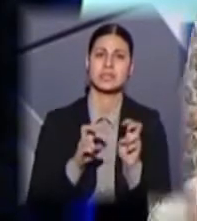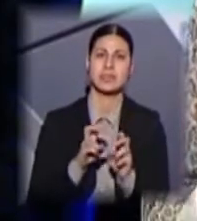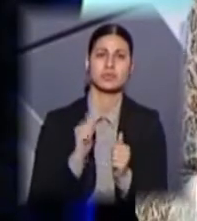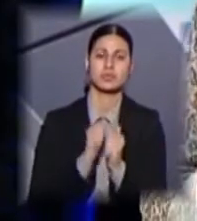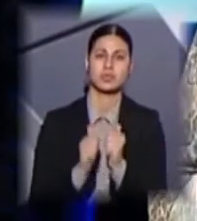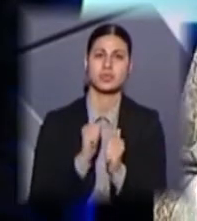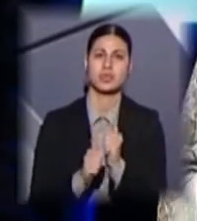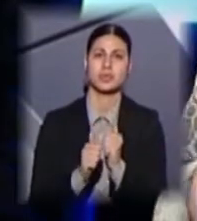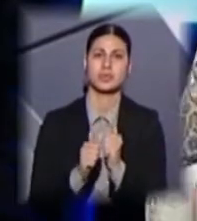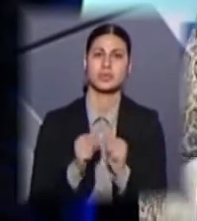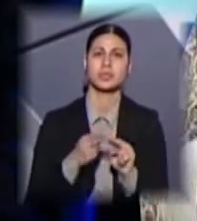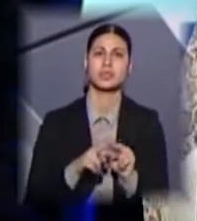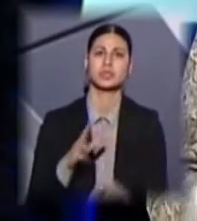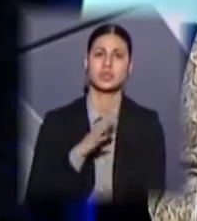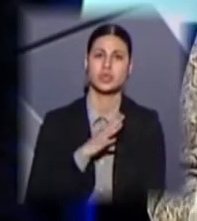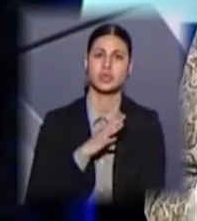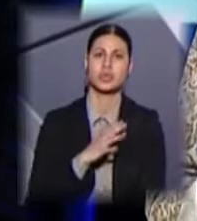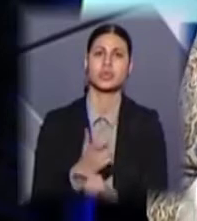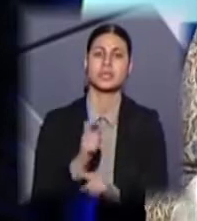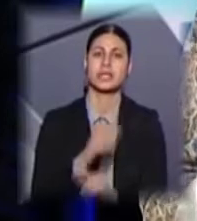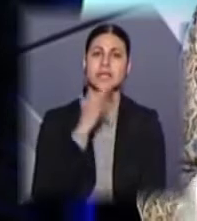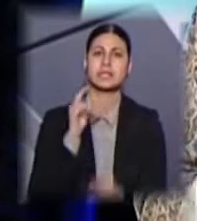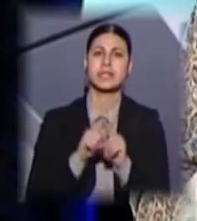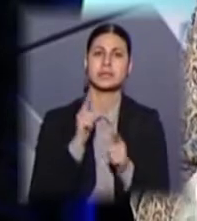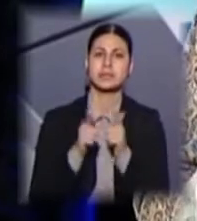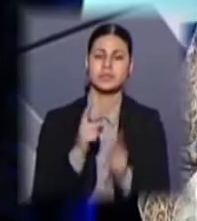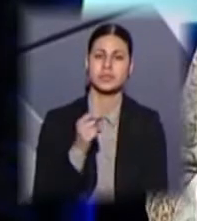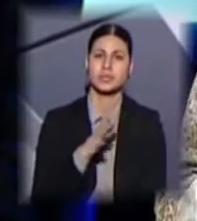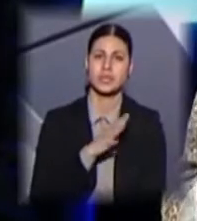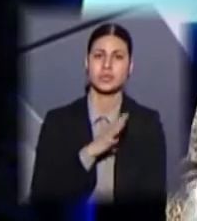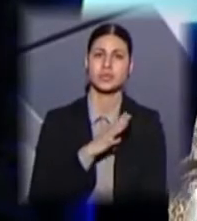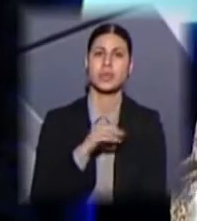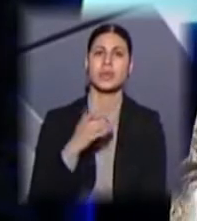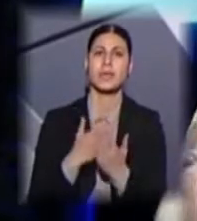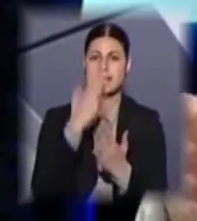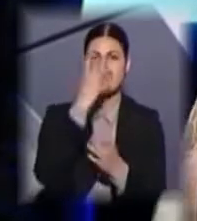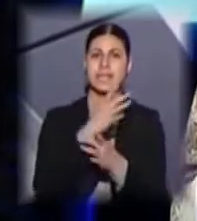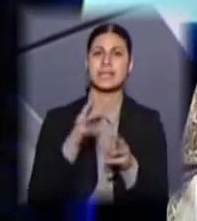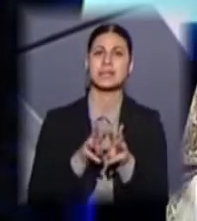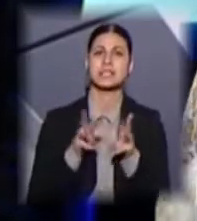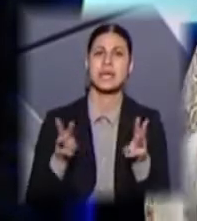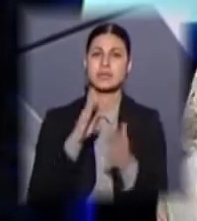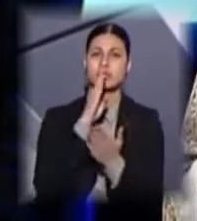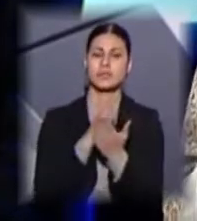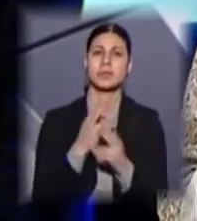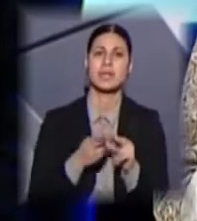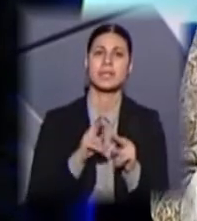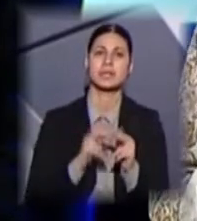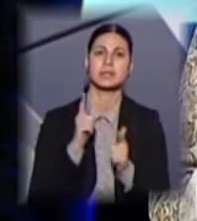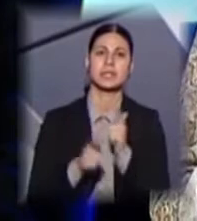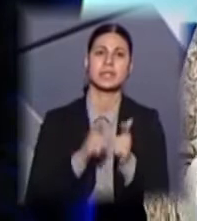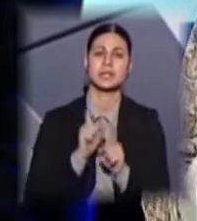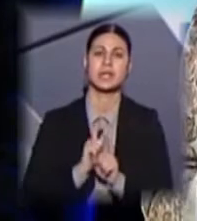უწყვეტი. Იყო ჩვენი მხრიდან პრეტენზიები, მაგალითად განათლების სამინისტროს მიმართ. ეს პრეტენზიები